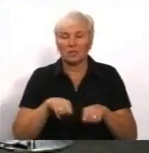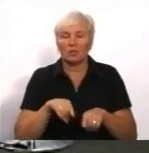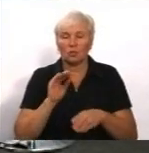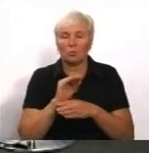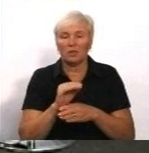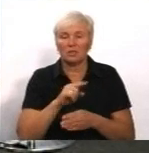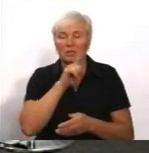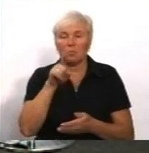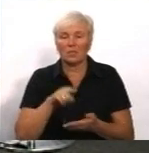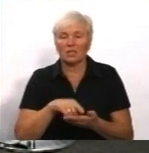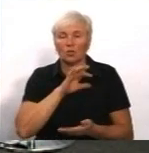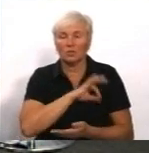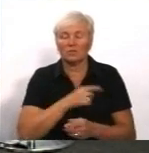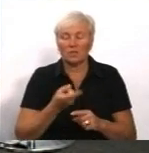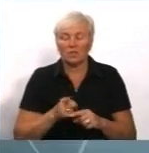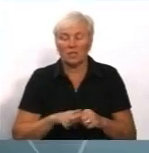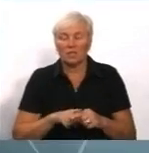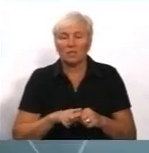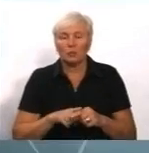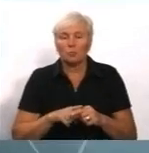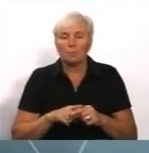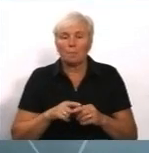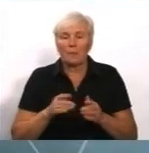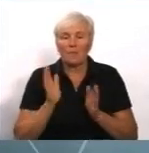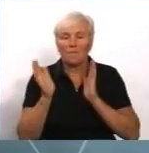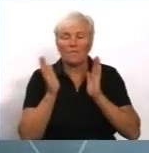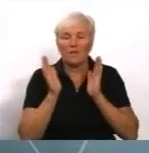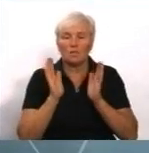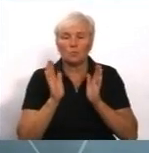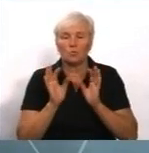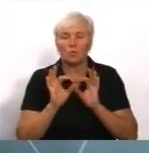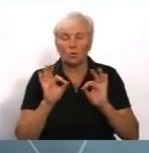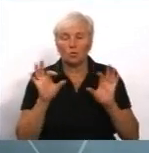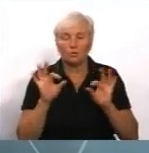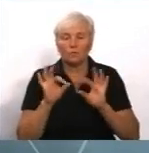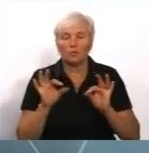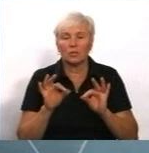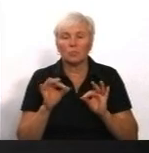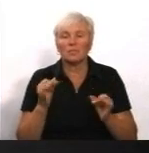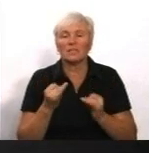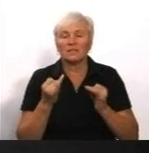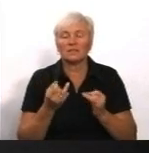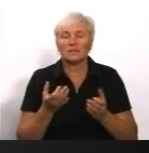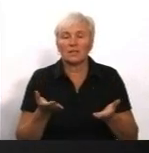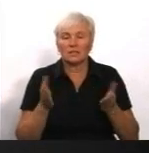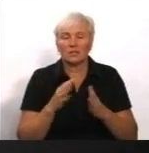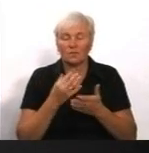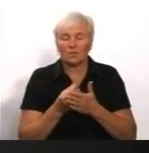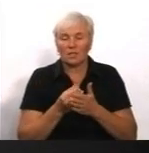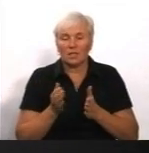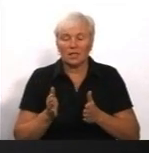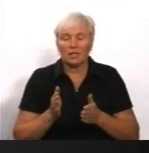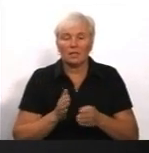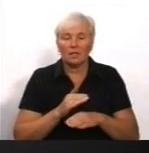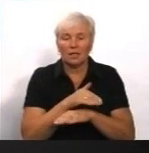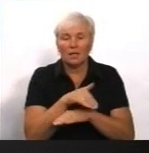для користувачів інтернет-платформи у Фейсбук і не можемо не озвучити, глядачі цікавились, залишали там свої відгуки, запитання, тому озвучую